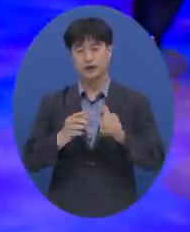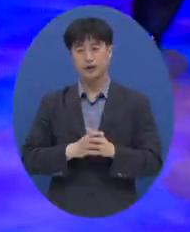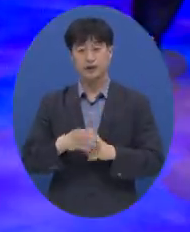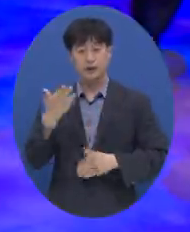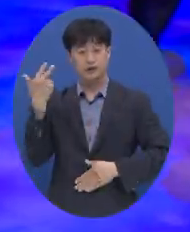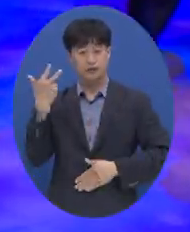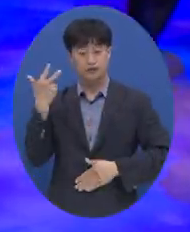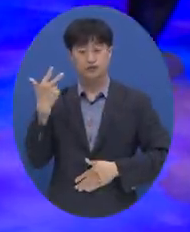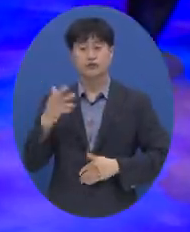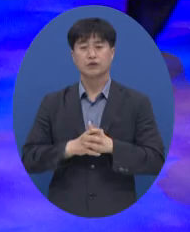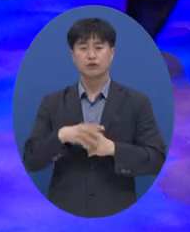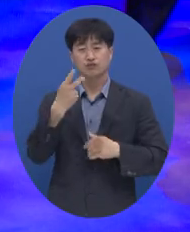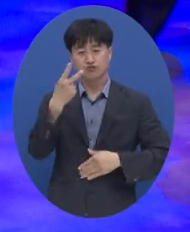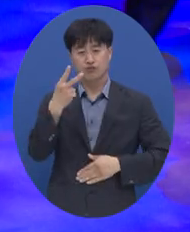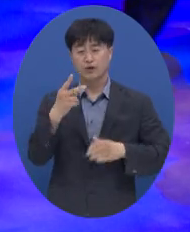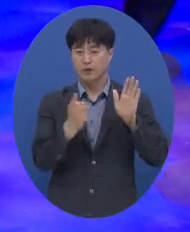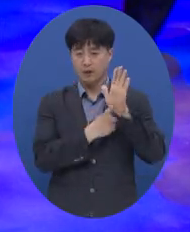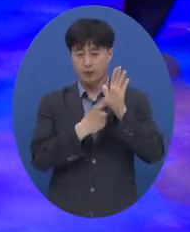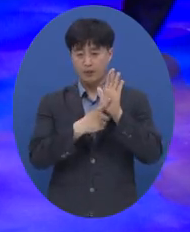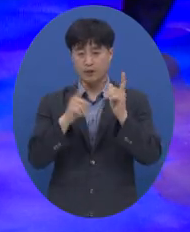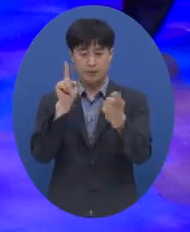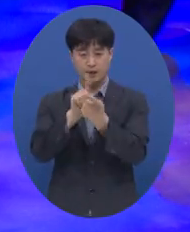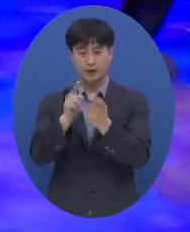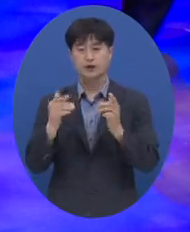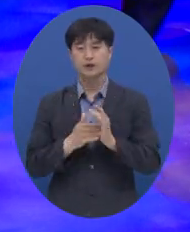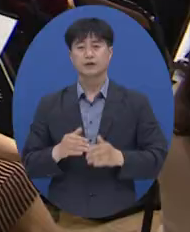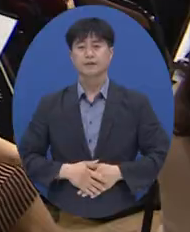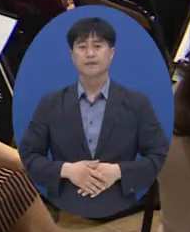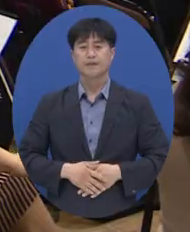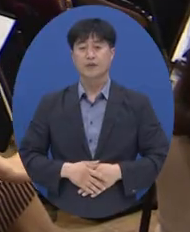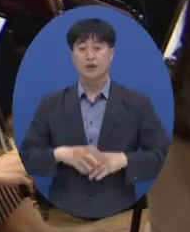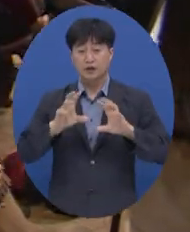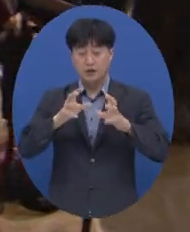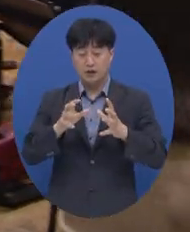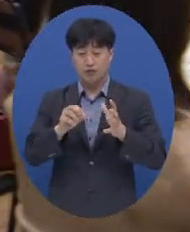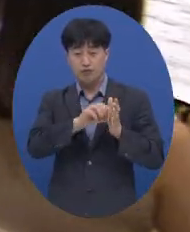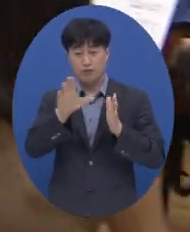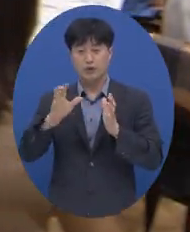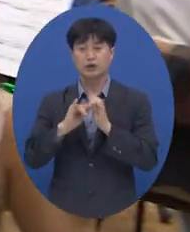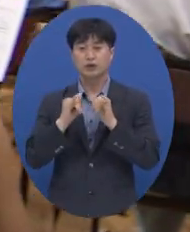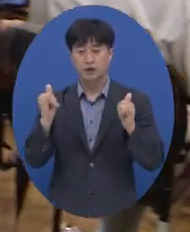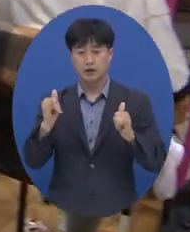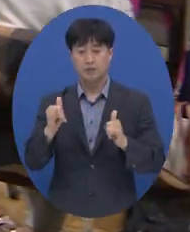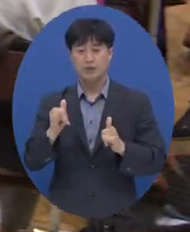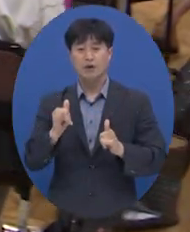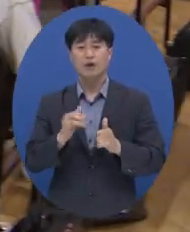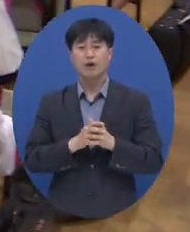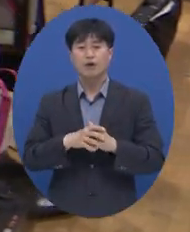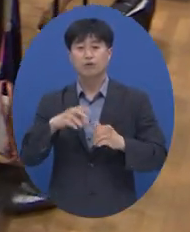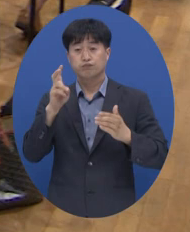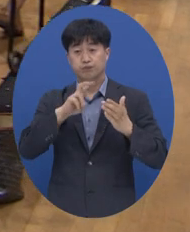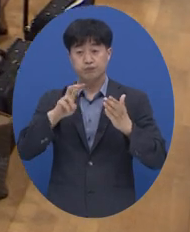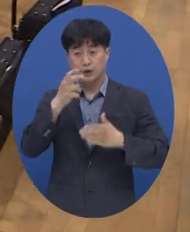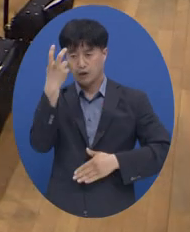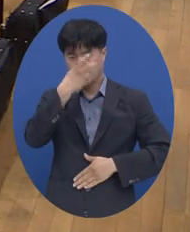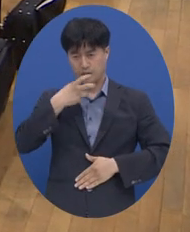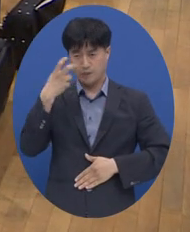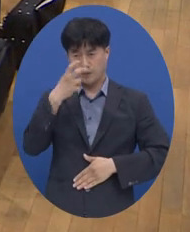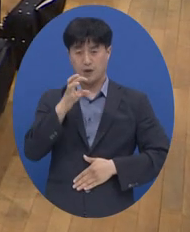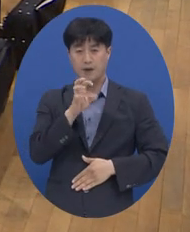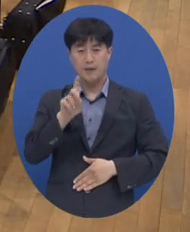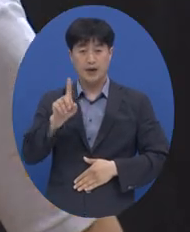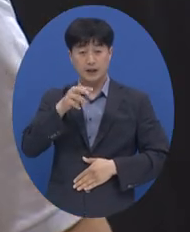경기도 문화의 전당에선 이두 무대가 관객들을 찾았습니다. 세계적 거장이자 경기 필하모닉 오케스트라의 음악